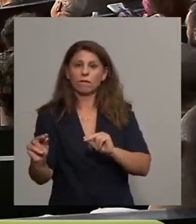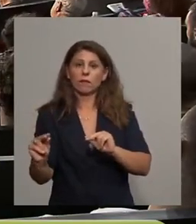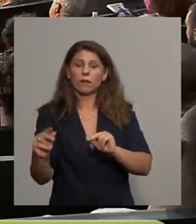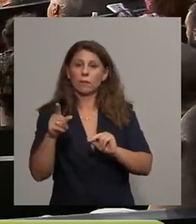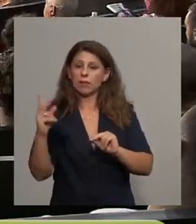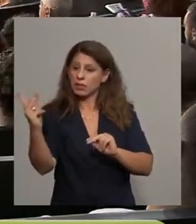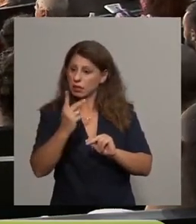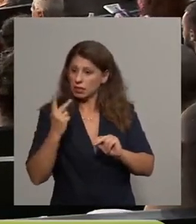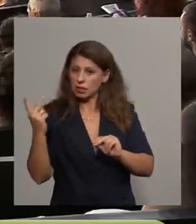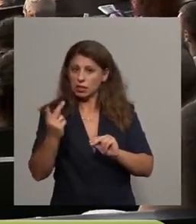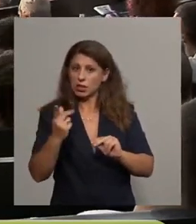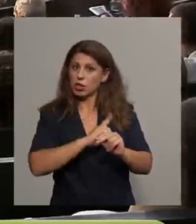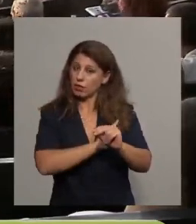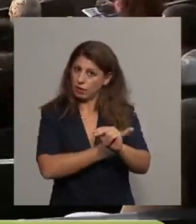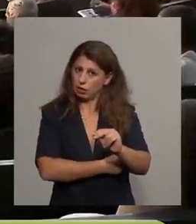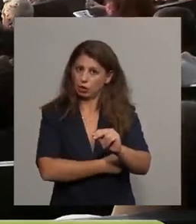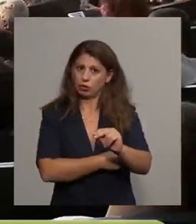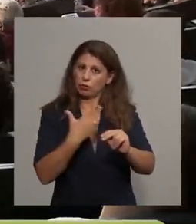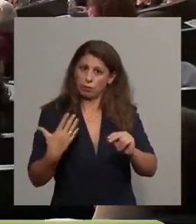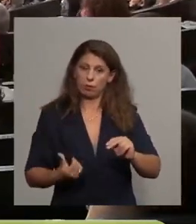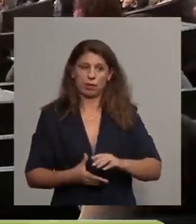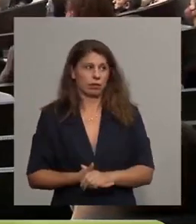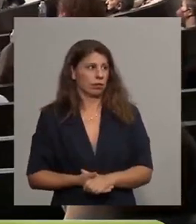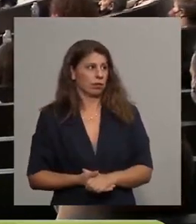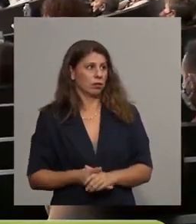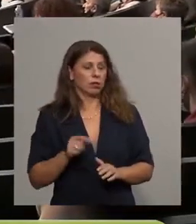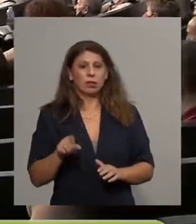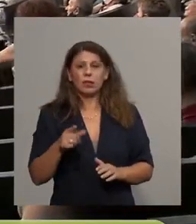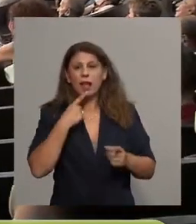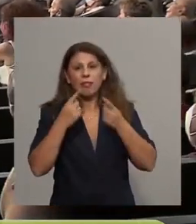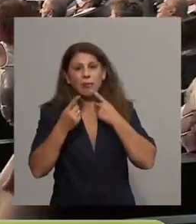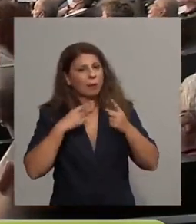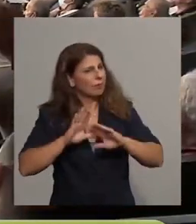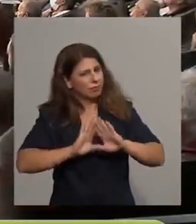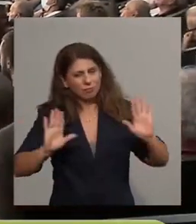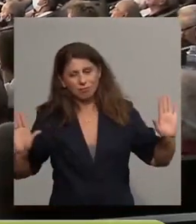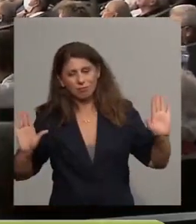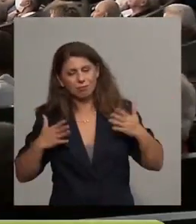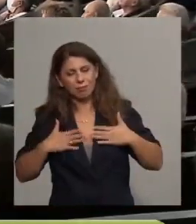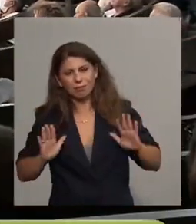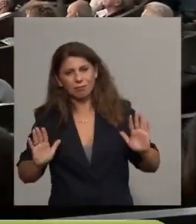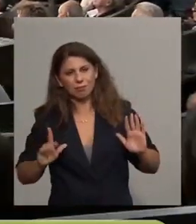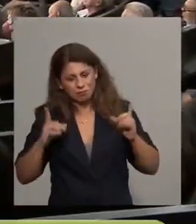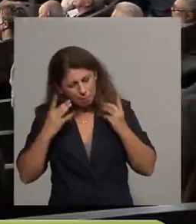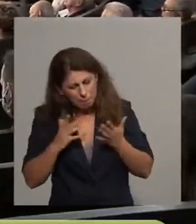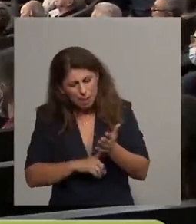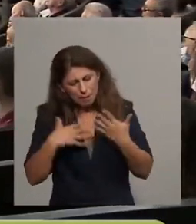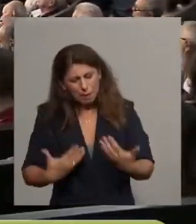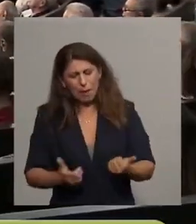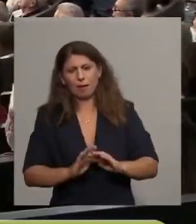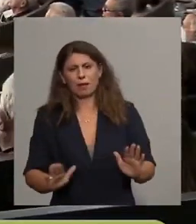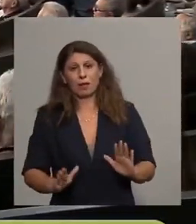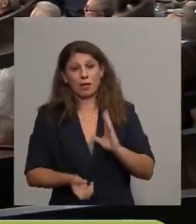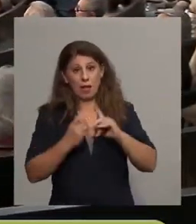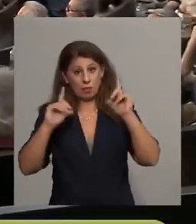αντίστοιχου με τις κοινωνικές δυνατότητες που υπάρχουν, είναι αδιαπραγμάτευτο για μας. Η Νέα Δημοκρατία